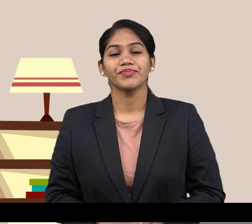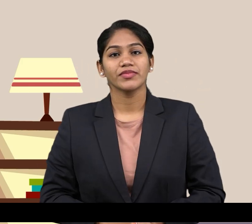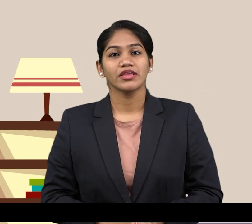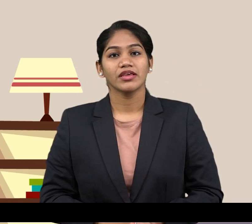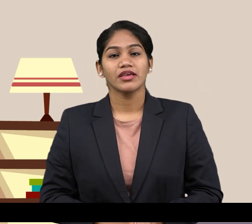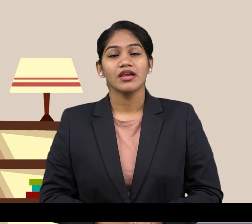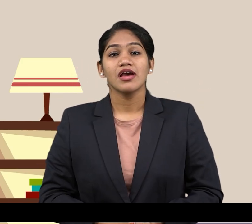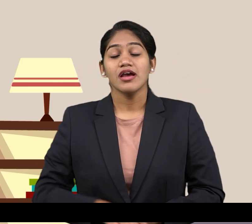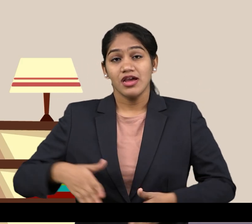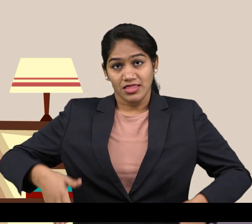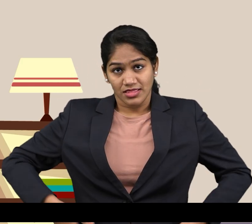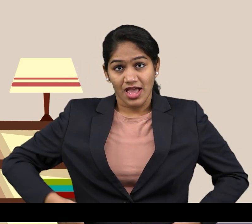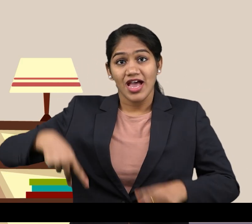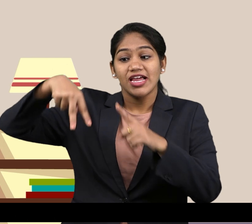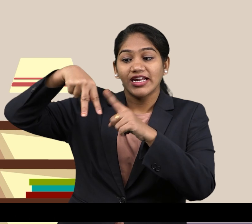घुटना,